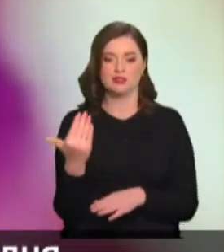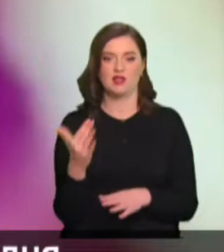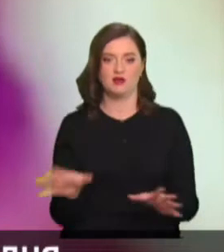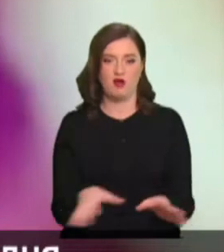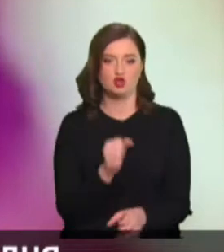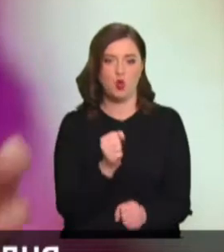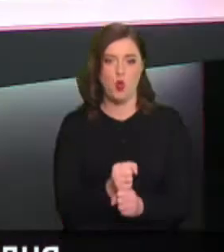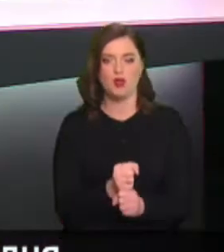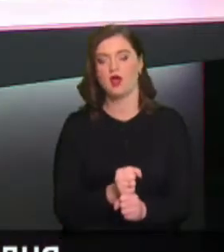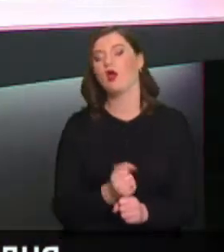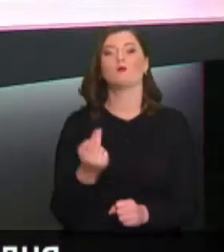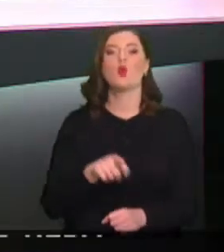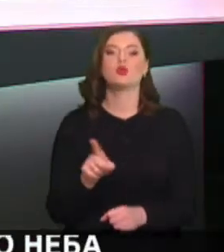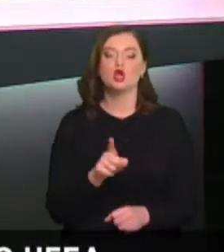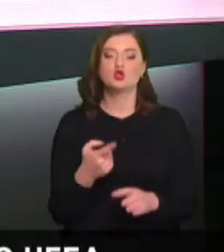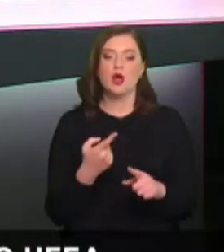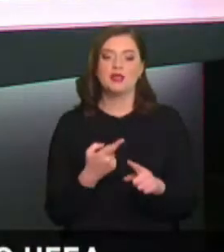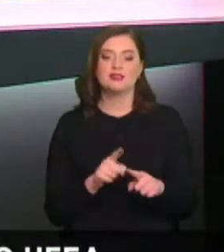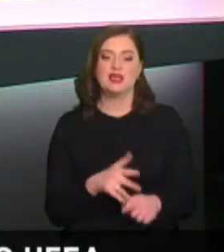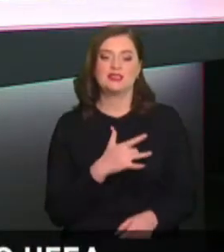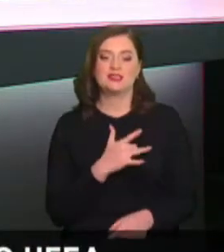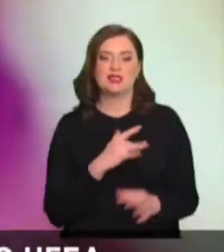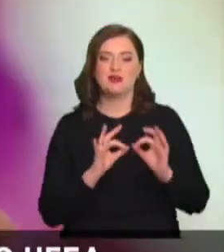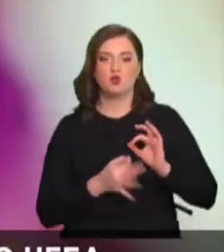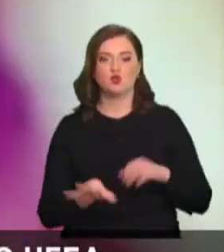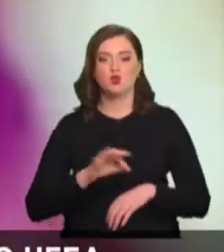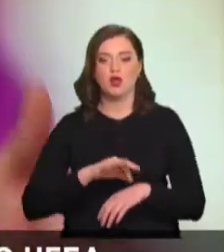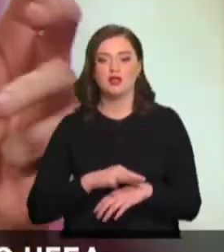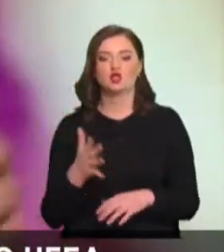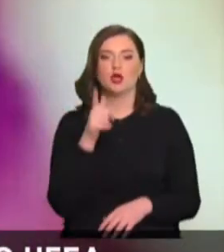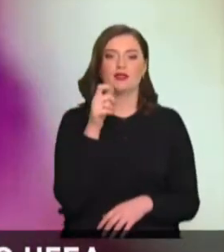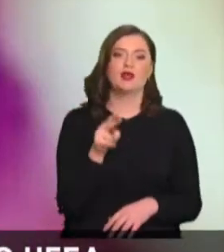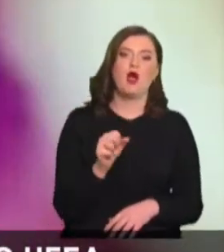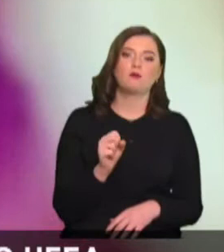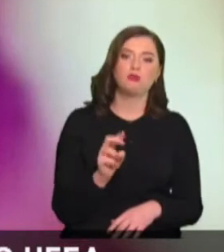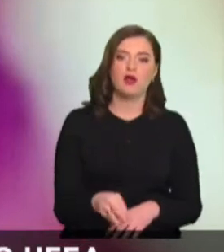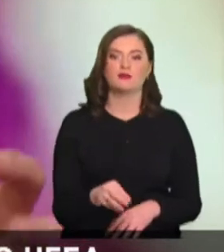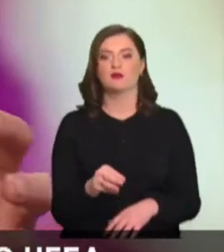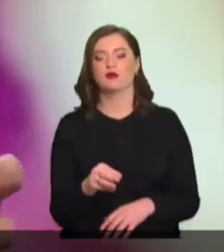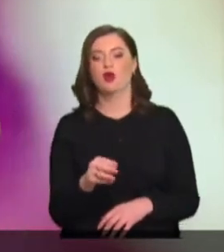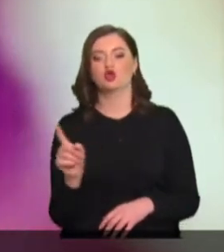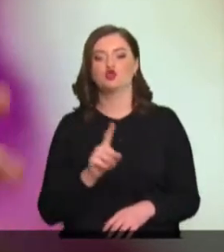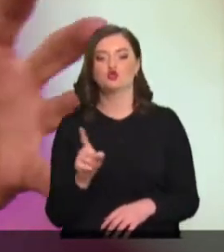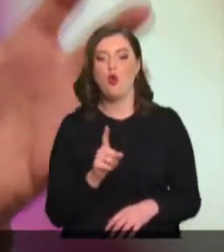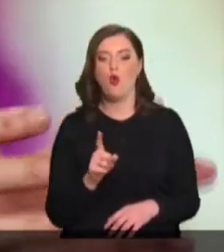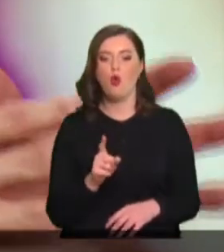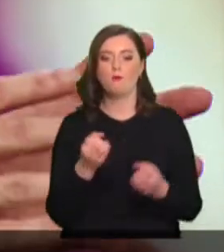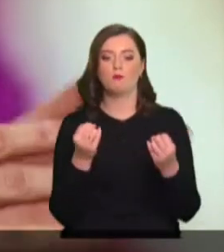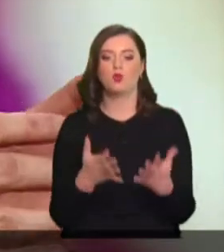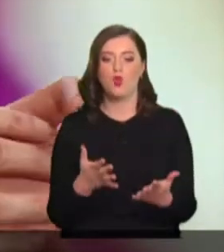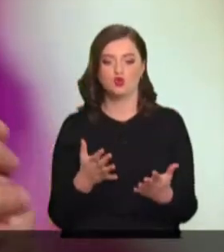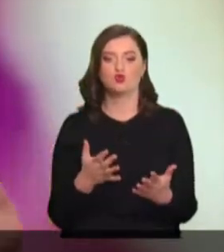так, про те, що от ті ж серцево-судинні хвороби, чи діабет там, чи і так далі, що, просто на